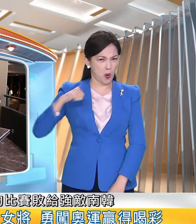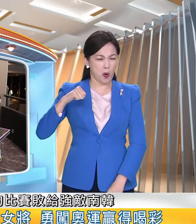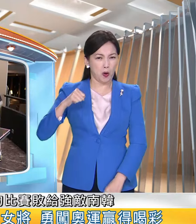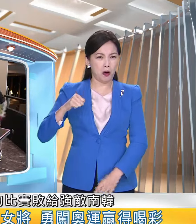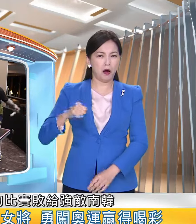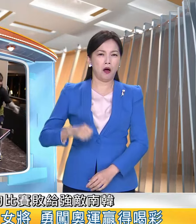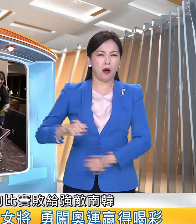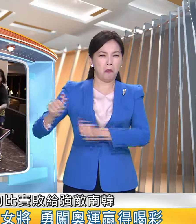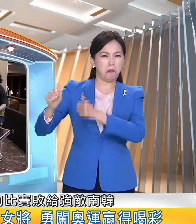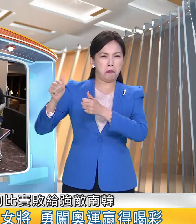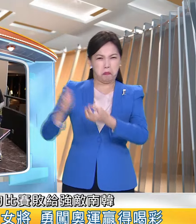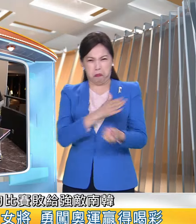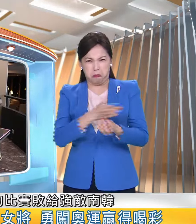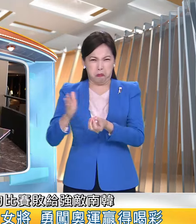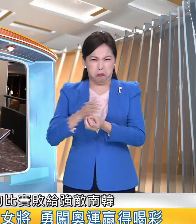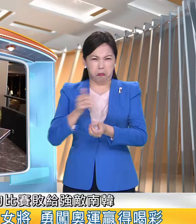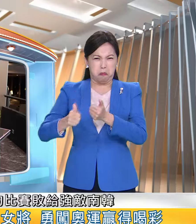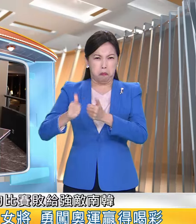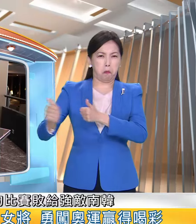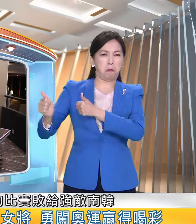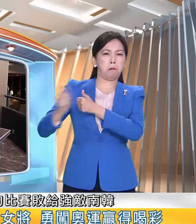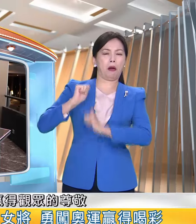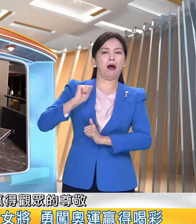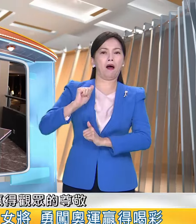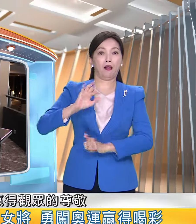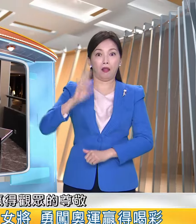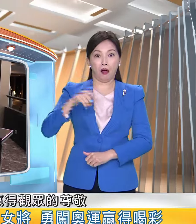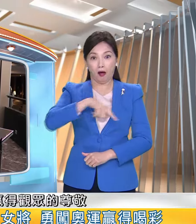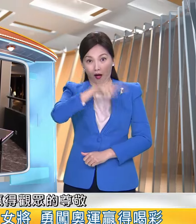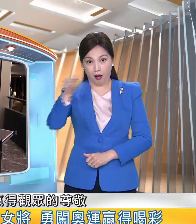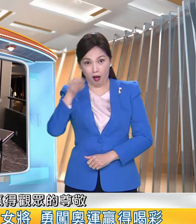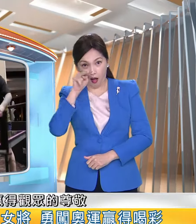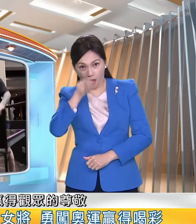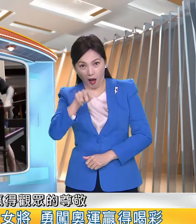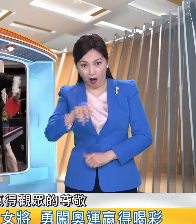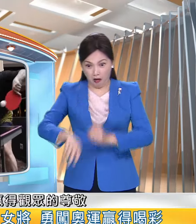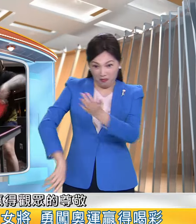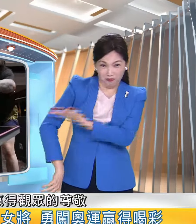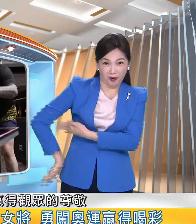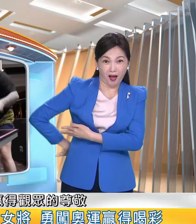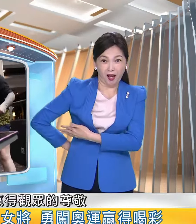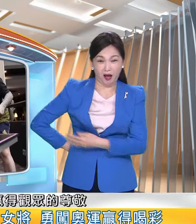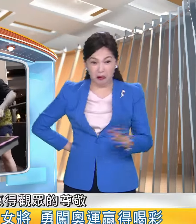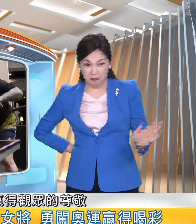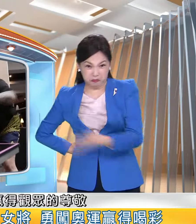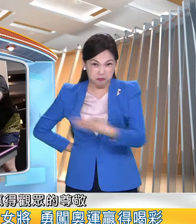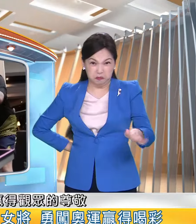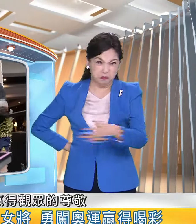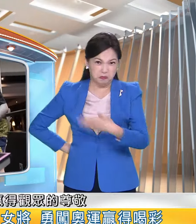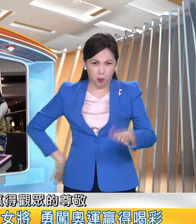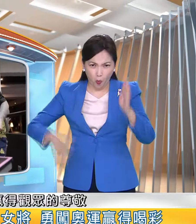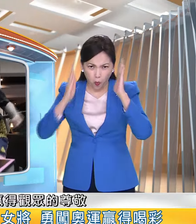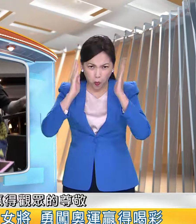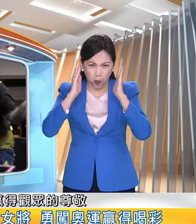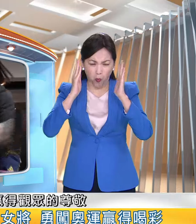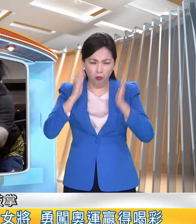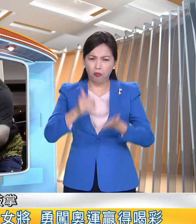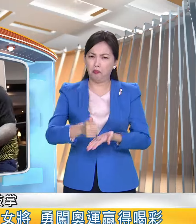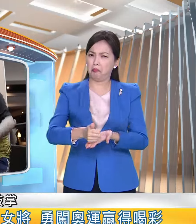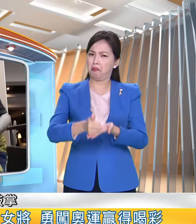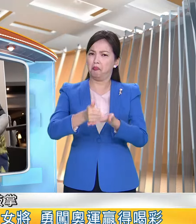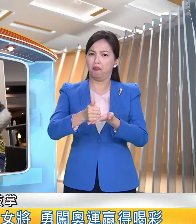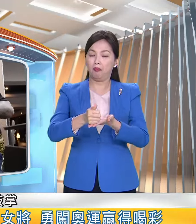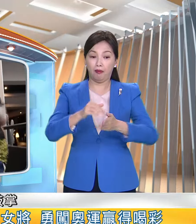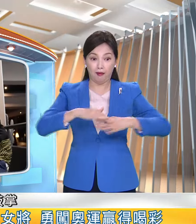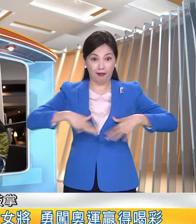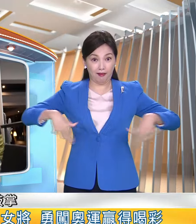期一的比赛败给强敌南韩，但是他奋战的精神赢得观众尊敬，全